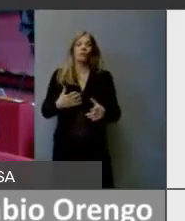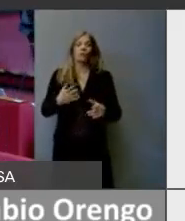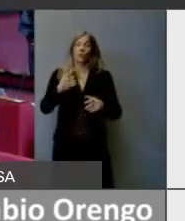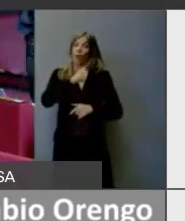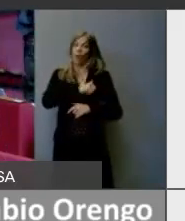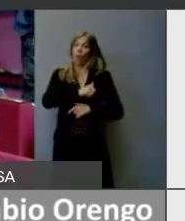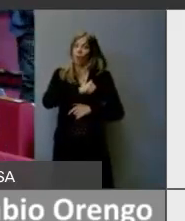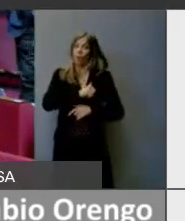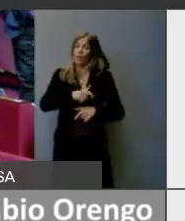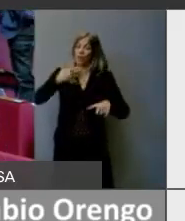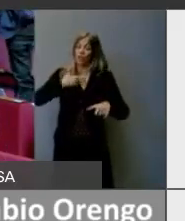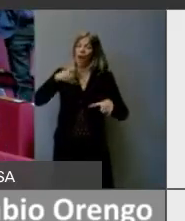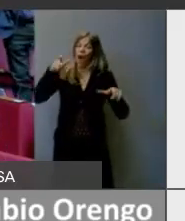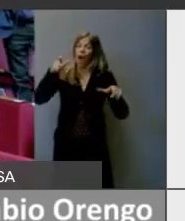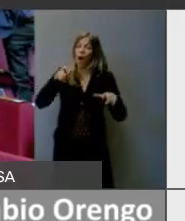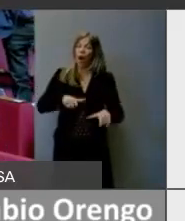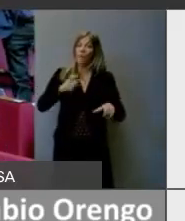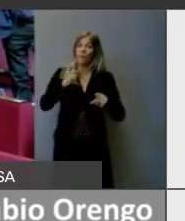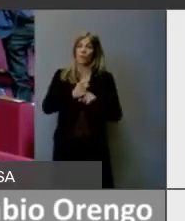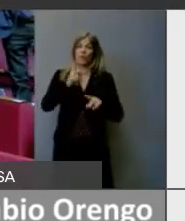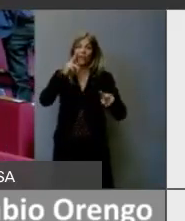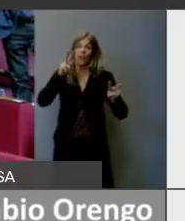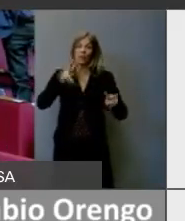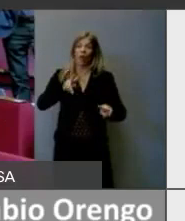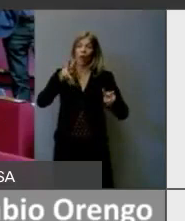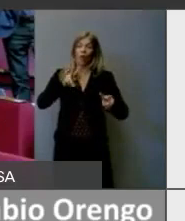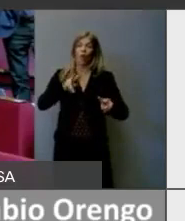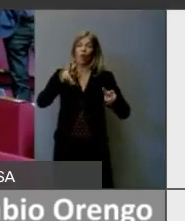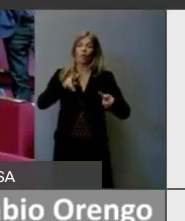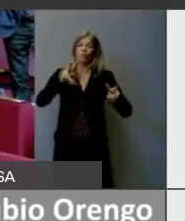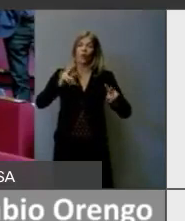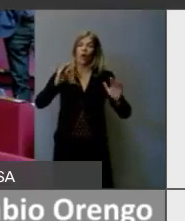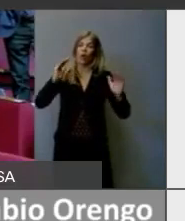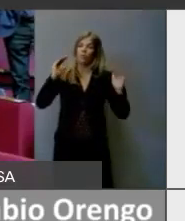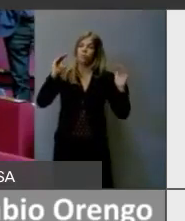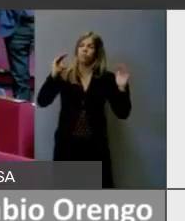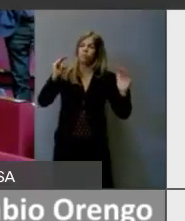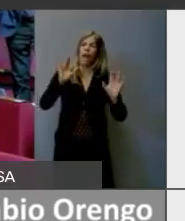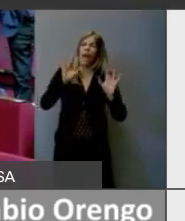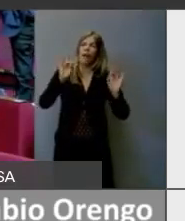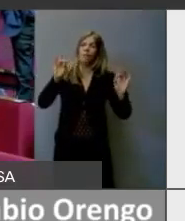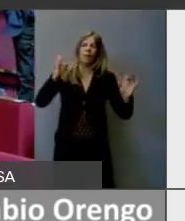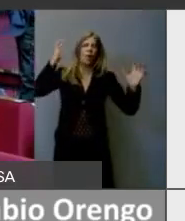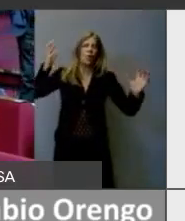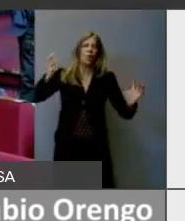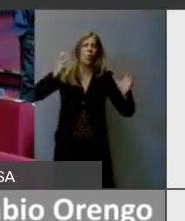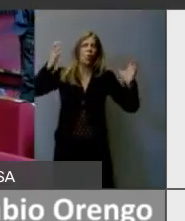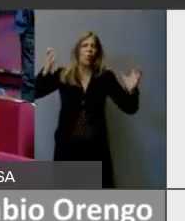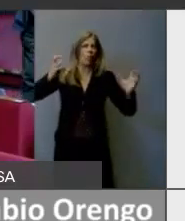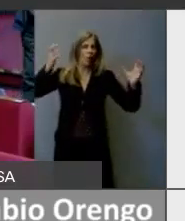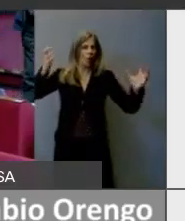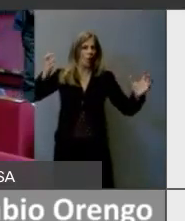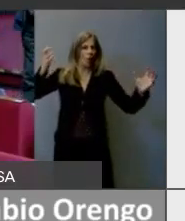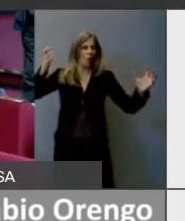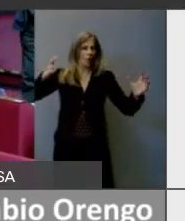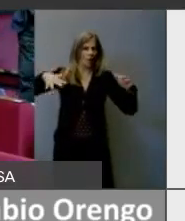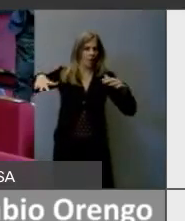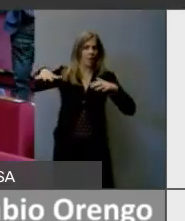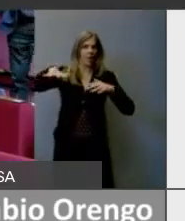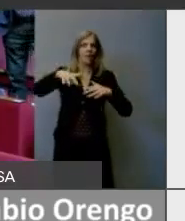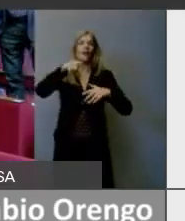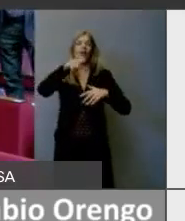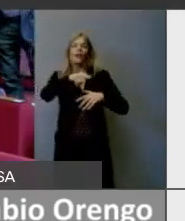comune rispetto al contenimento e abbattimento dell'inquinamento acustico. Da lì parte tutta la responsabilità, che io